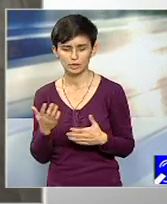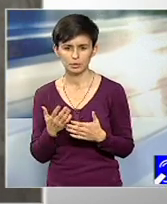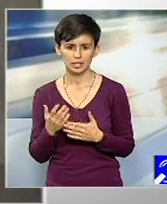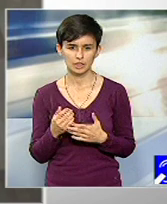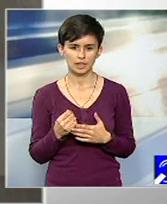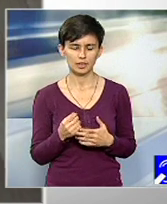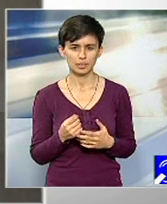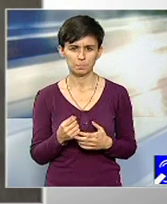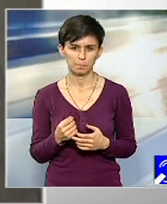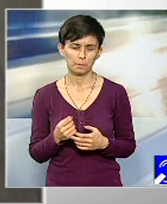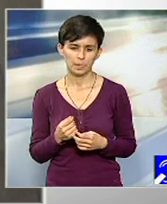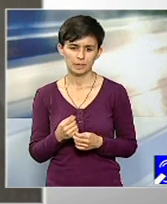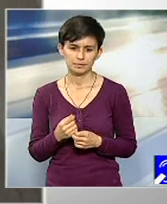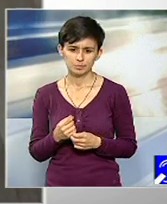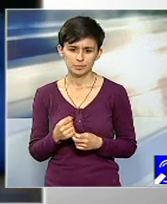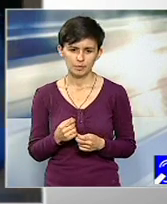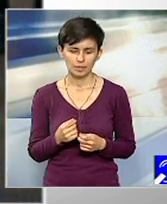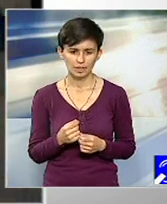Spre exemplu,